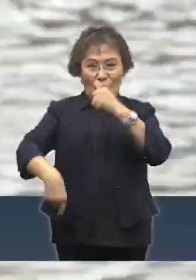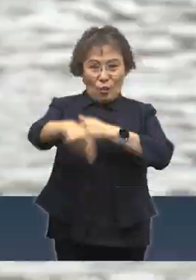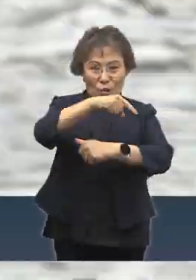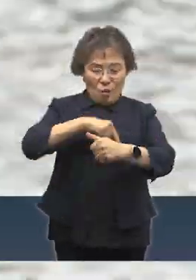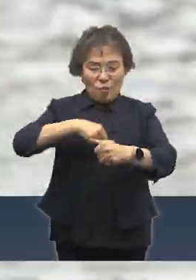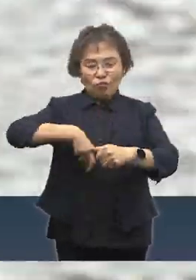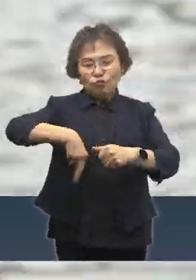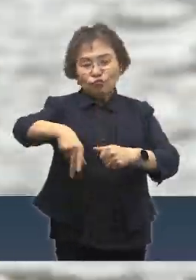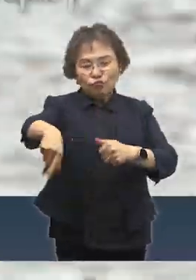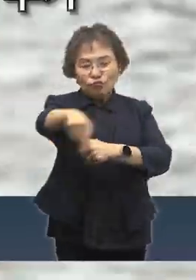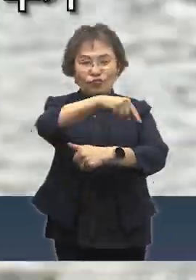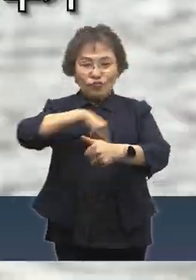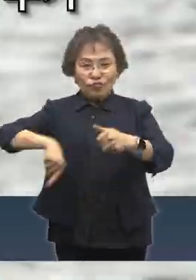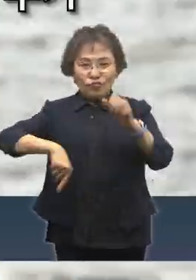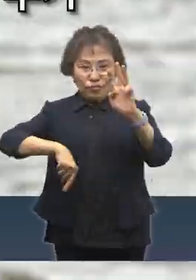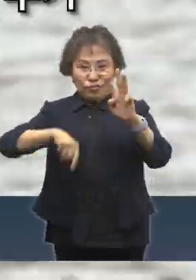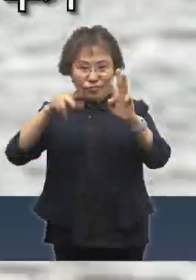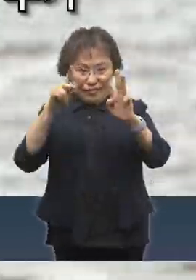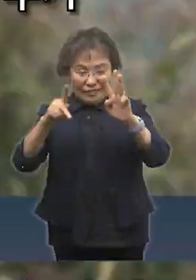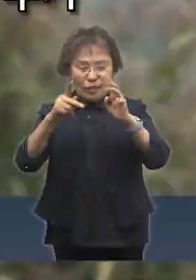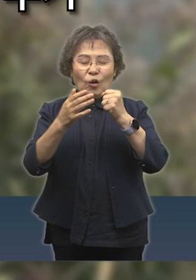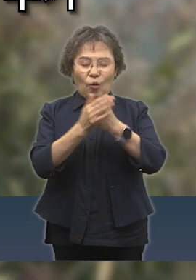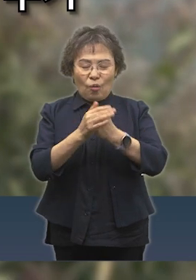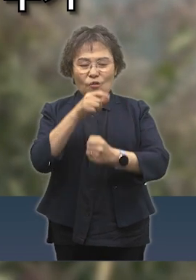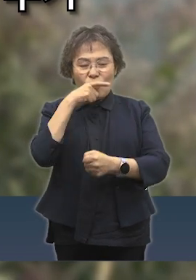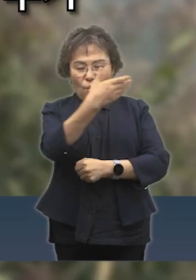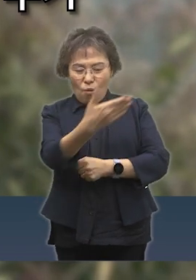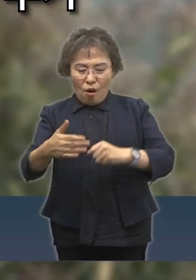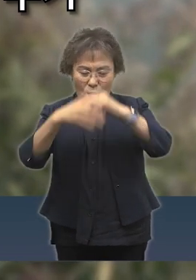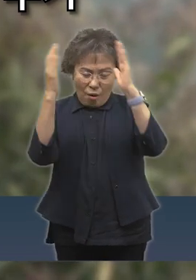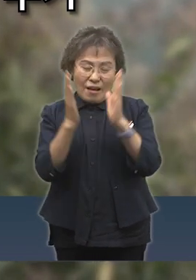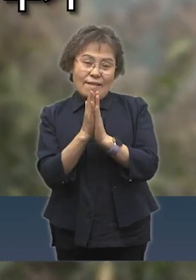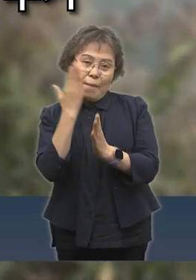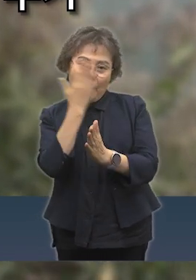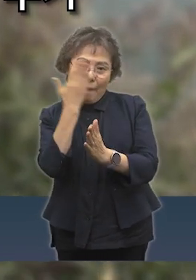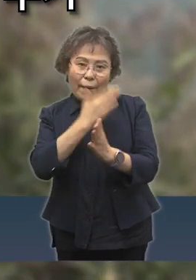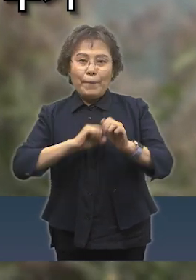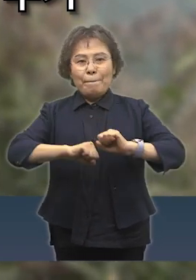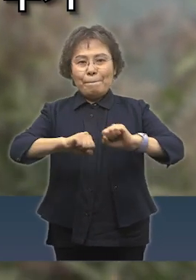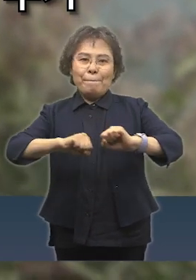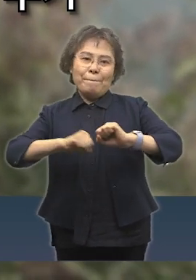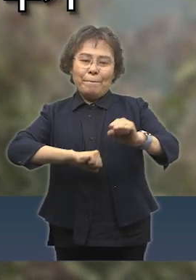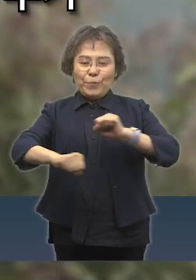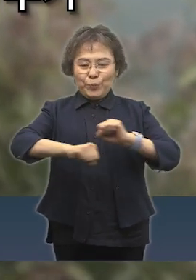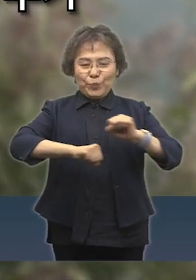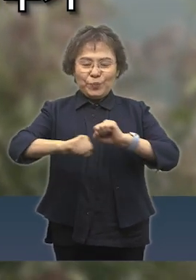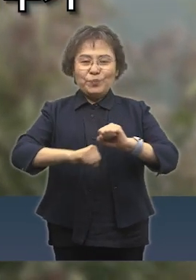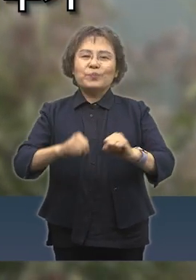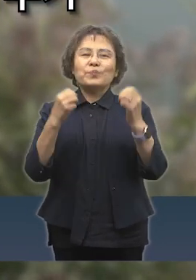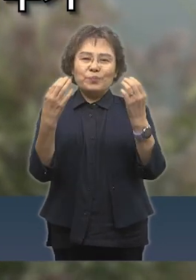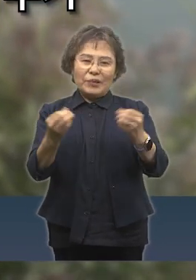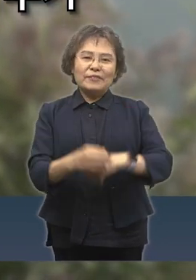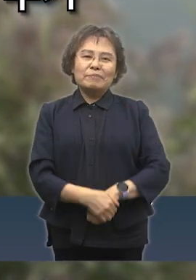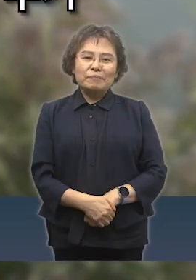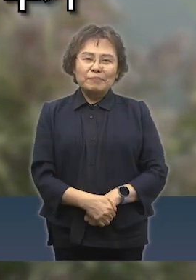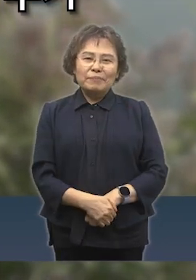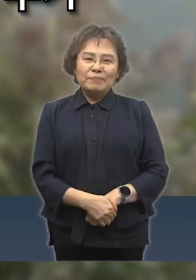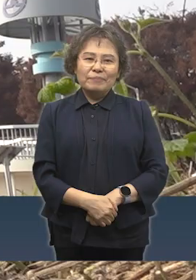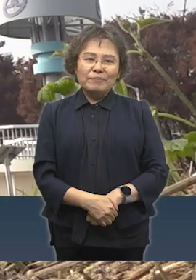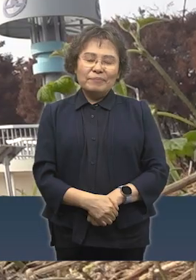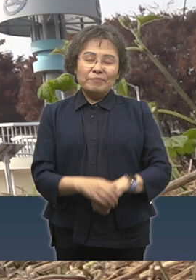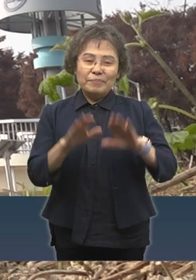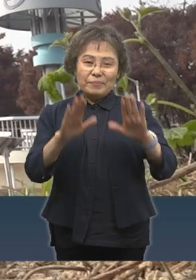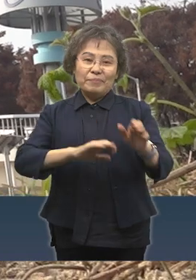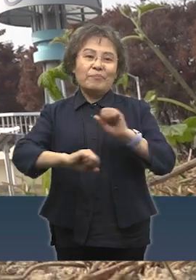일대와 산책로 3km 중랑천 하천 내부까지 청소하며 중랑천 각국이 정화 활동을 실시했습니다